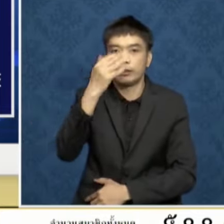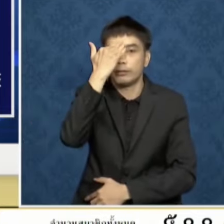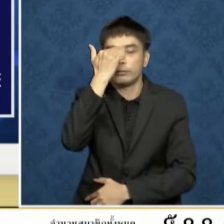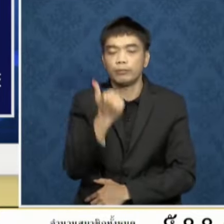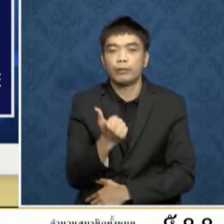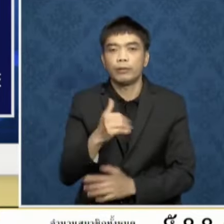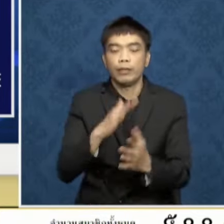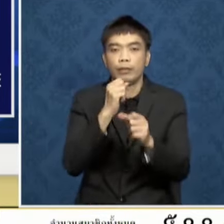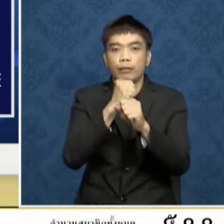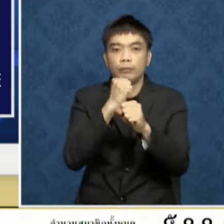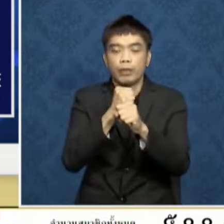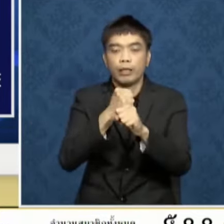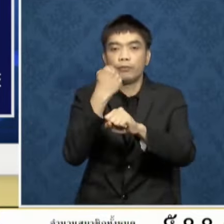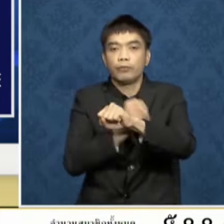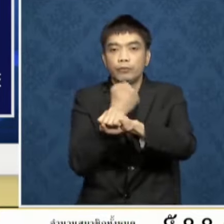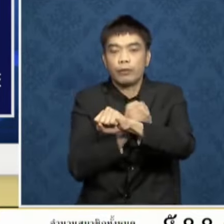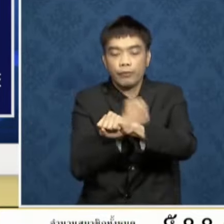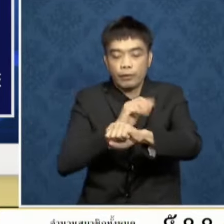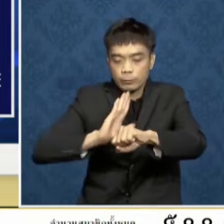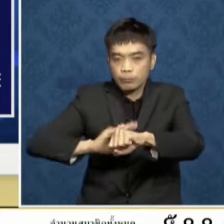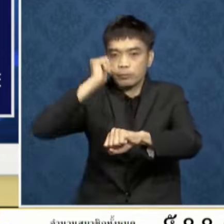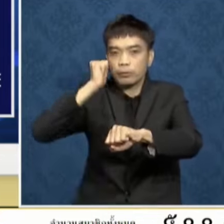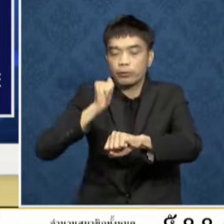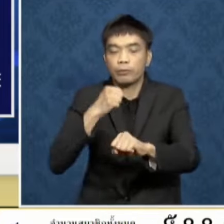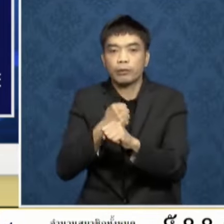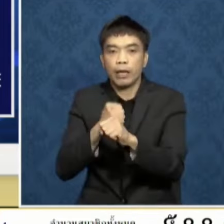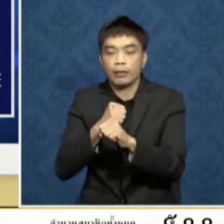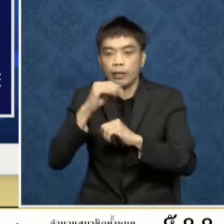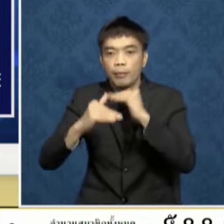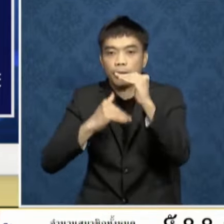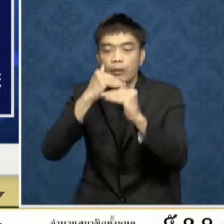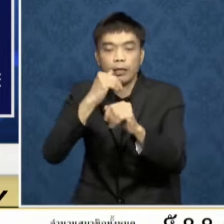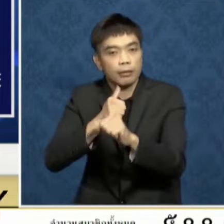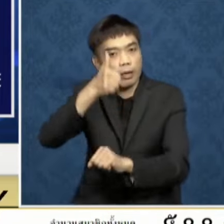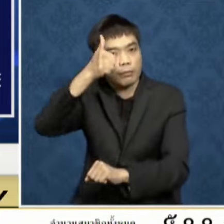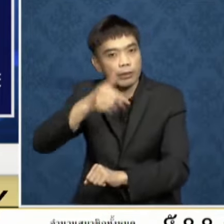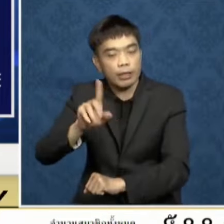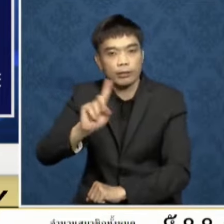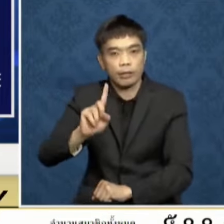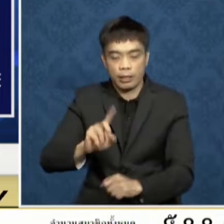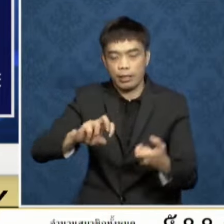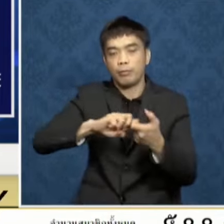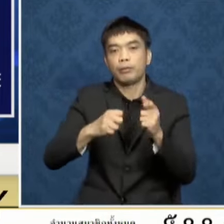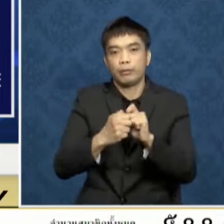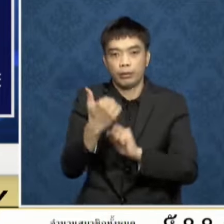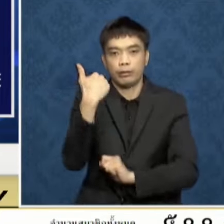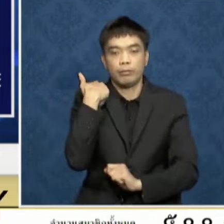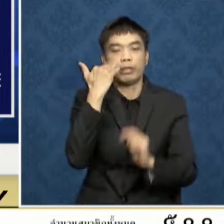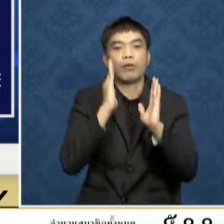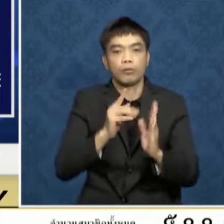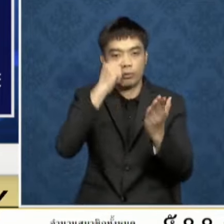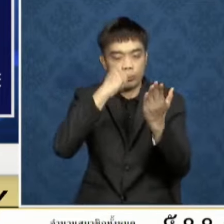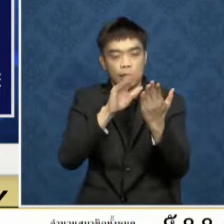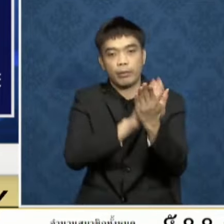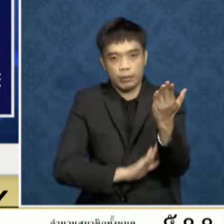เพิ่มทักษะแรงงานได้จริงหรือไม่และได้สักดส่วนกับความหนักหนาสาหัสกับปัญหาทักษะแรงงานไทยที่พวกเรา